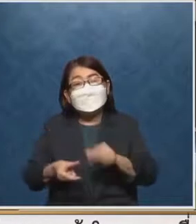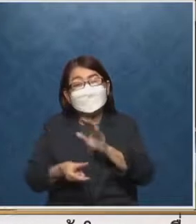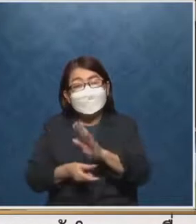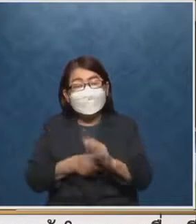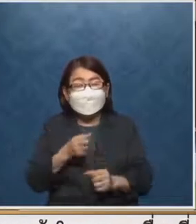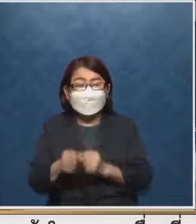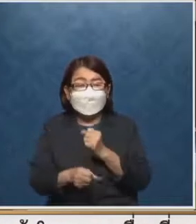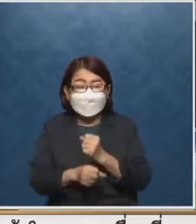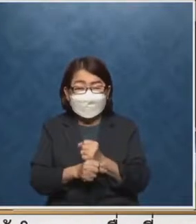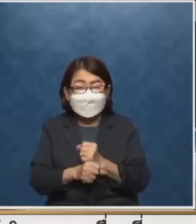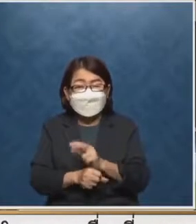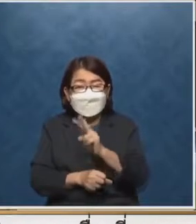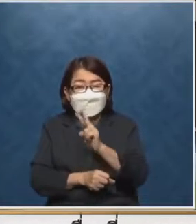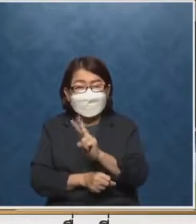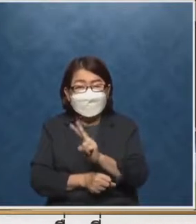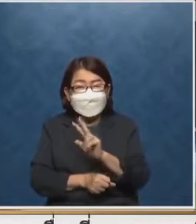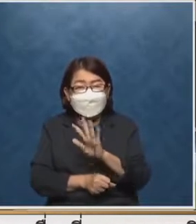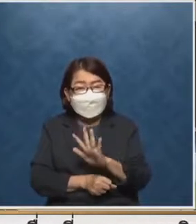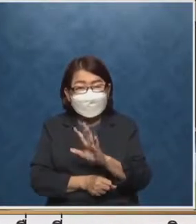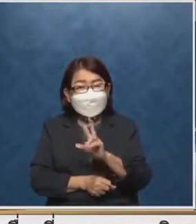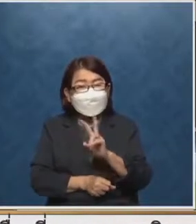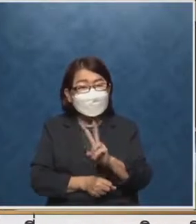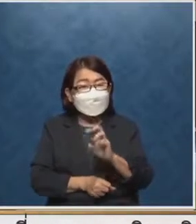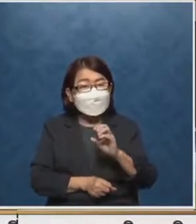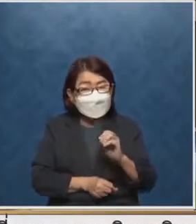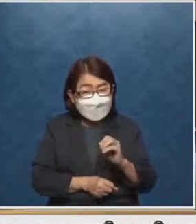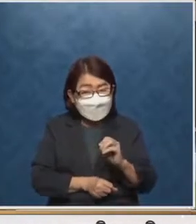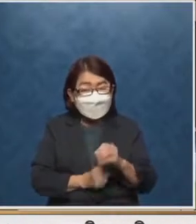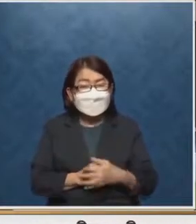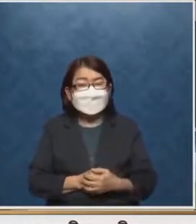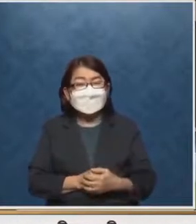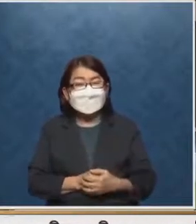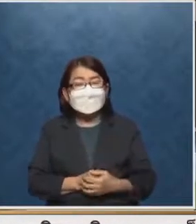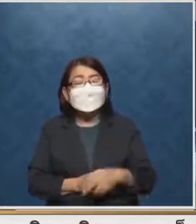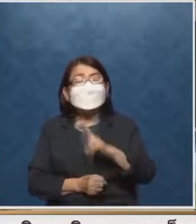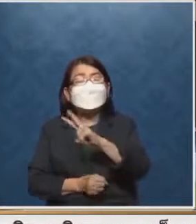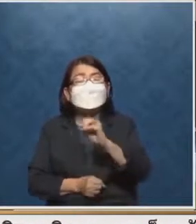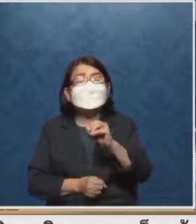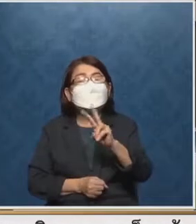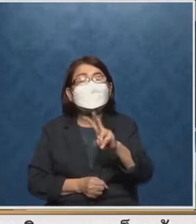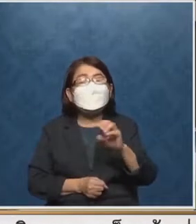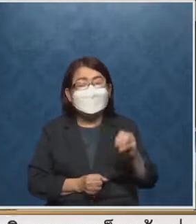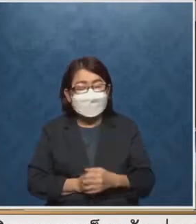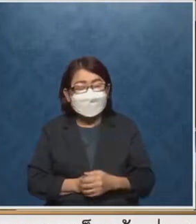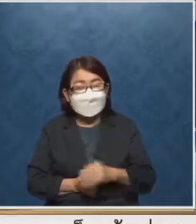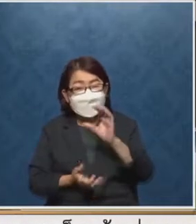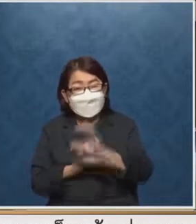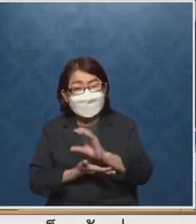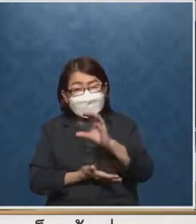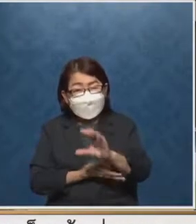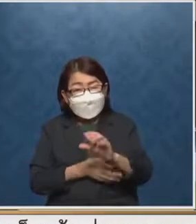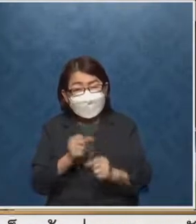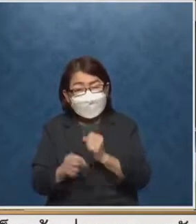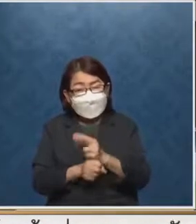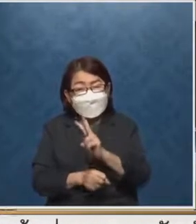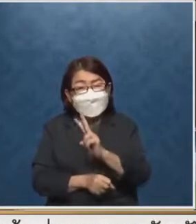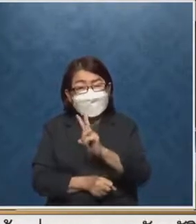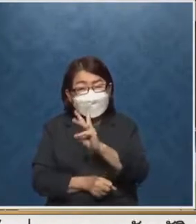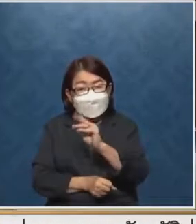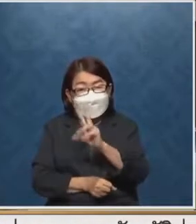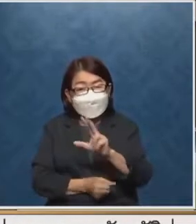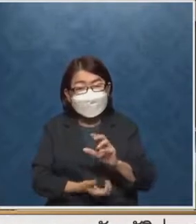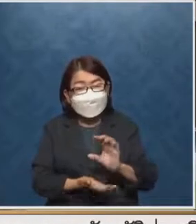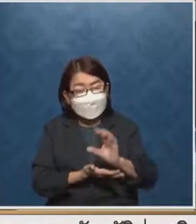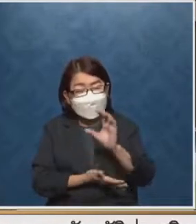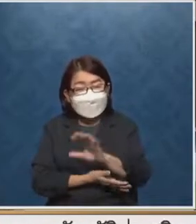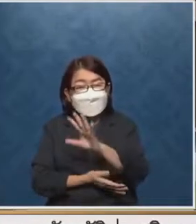ศ. 2220นะครับงบประมาณที่ท่านได้เนี่ยในปี63เนี่ยอยู่530ล้านนะ